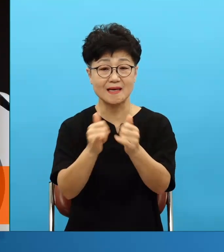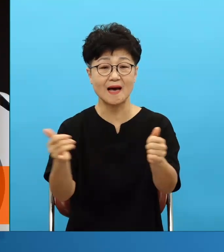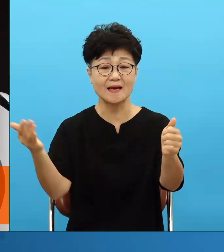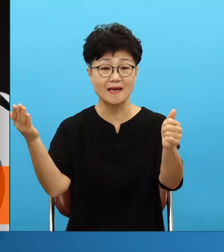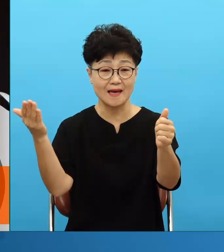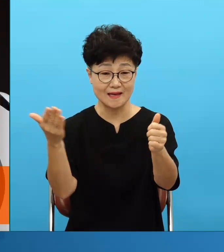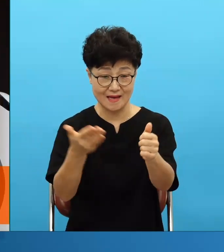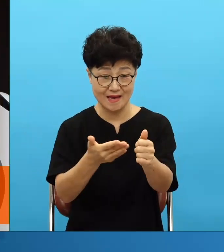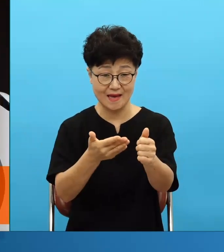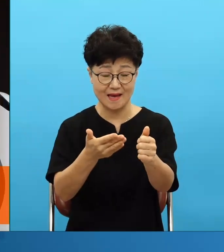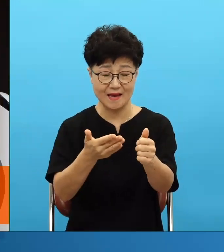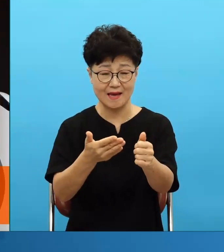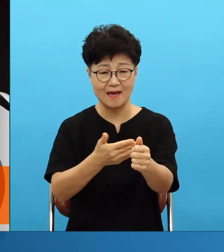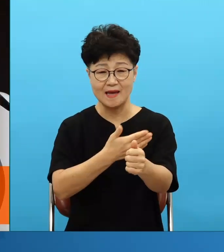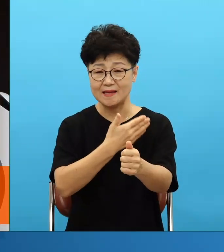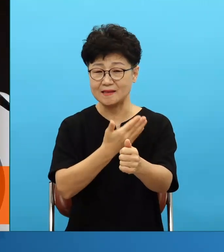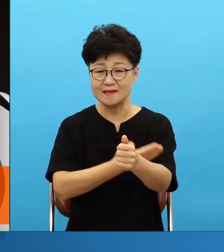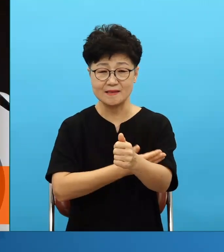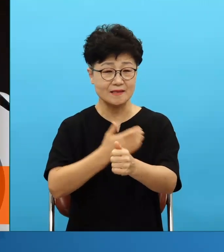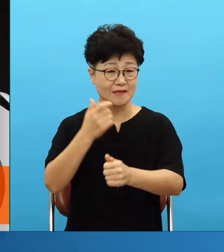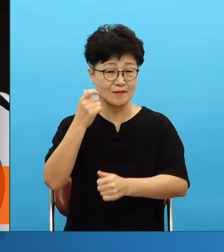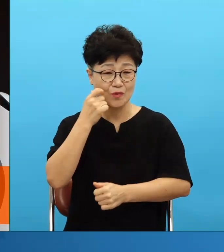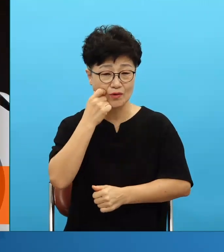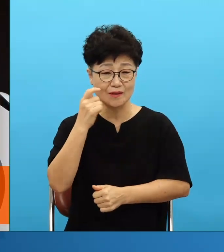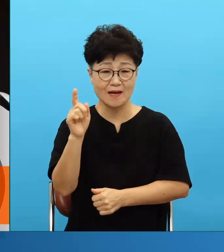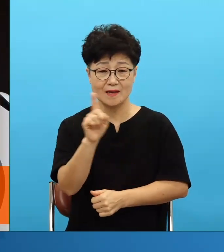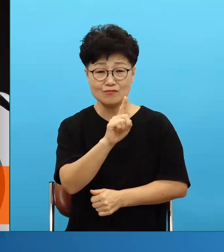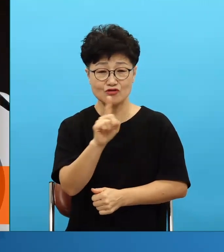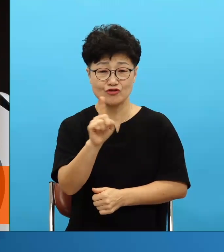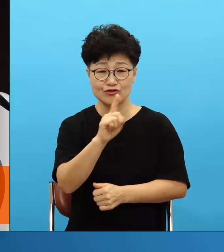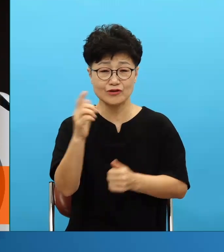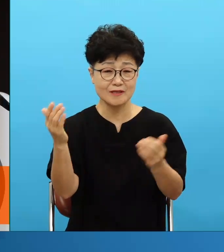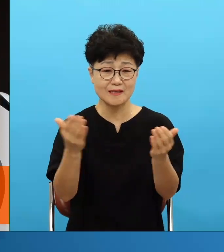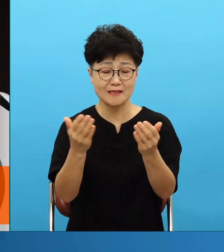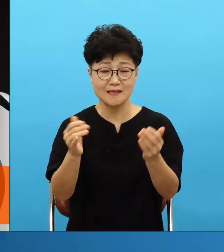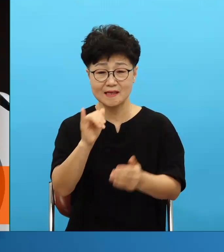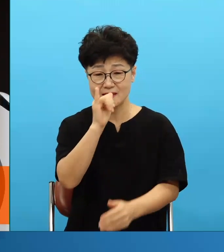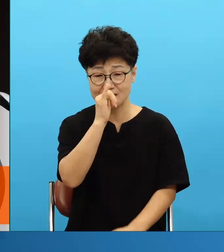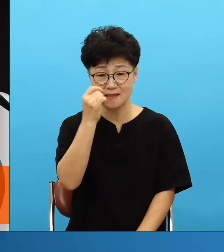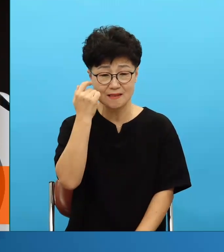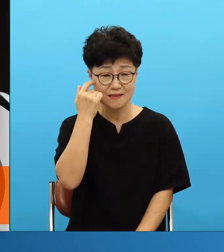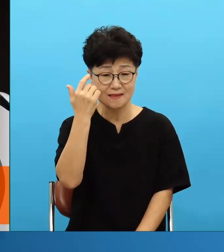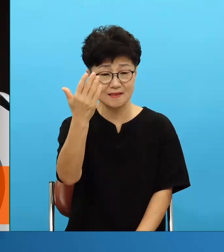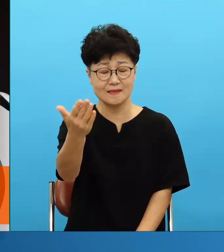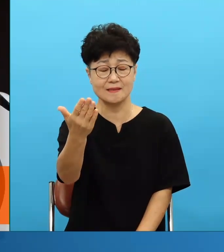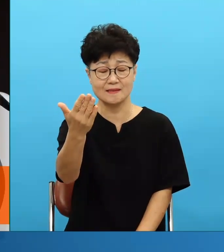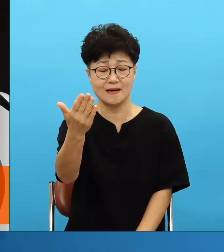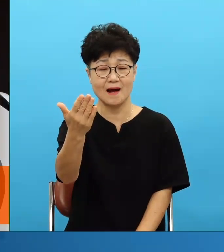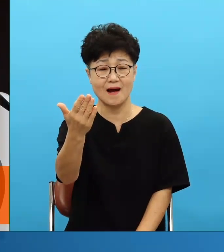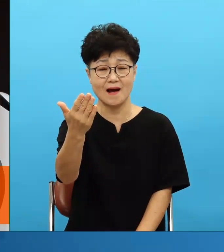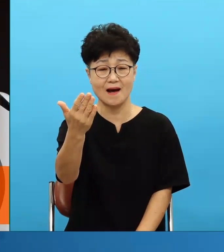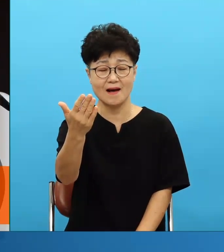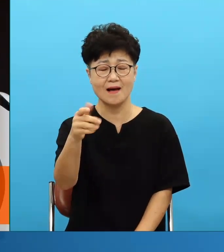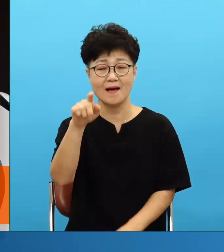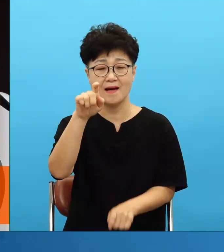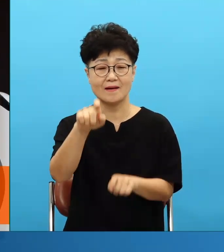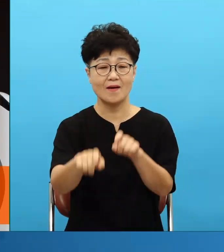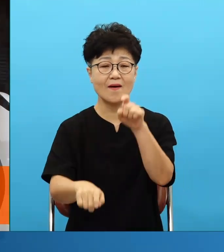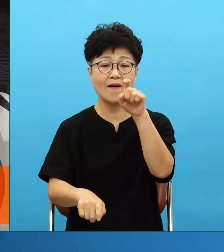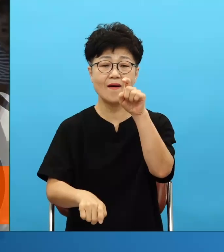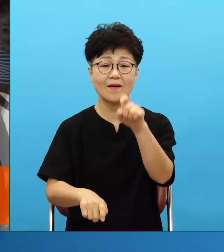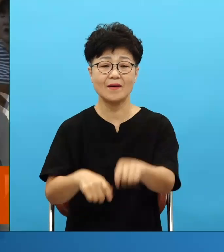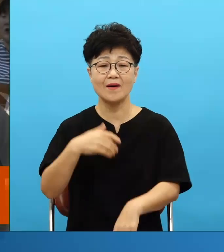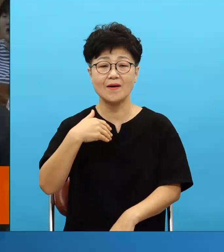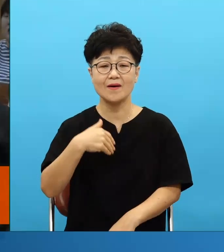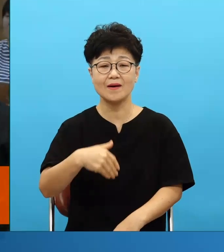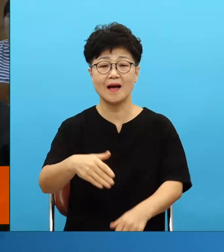믿는 자에게 능치 못할 무슨 일이 있을까.